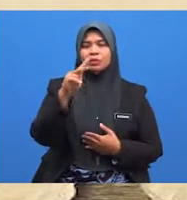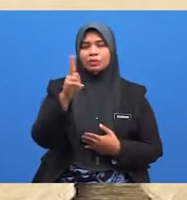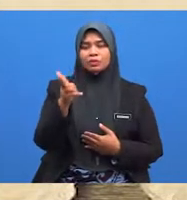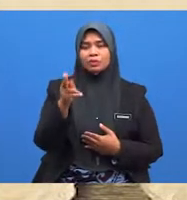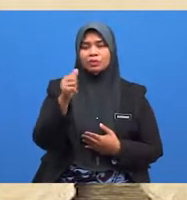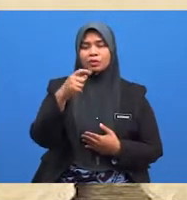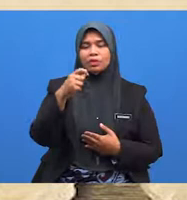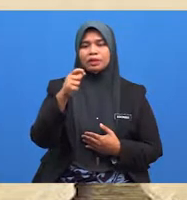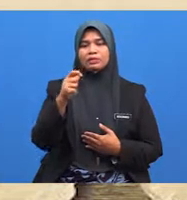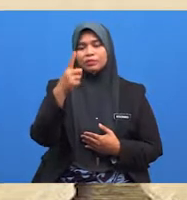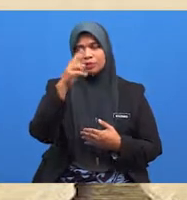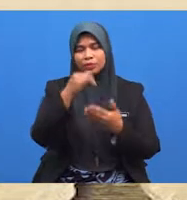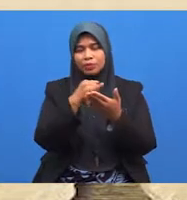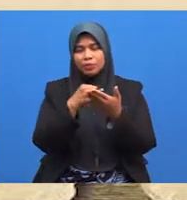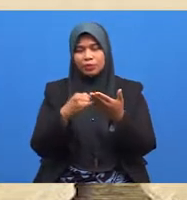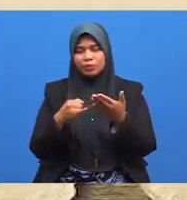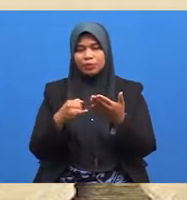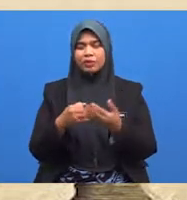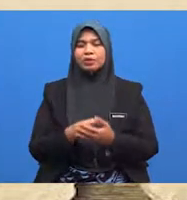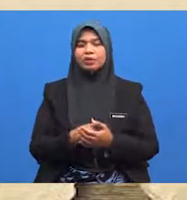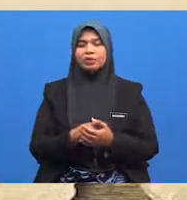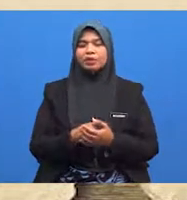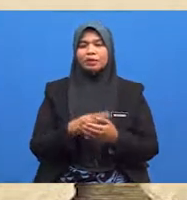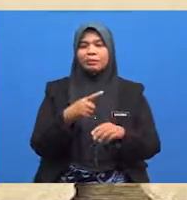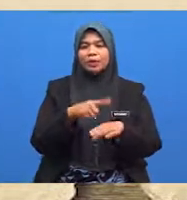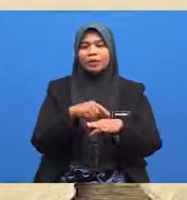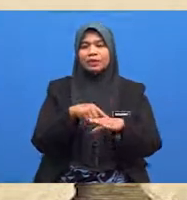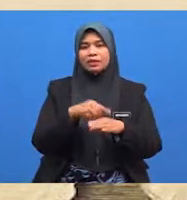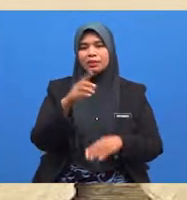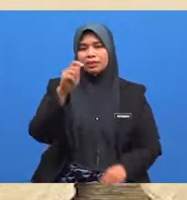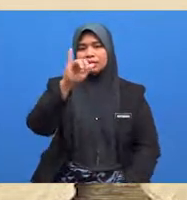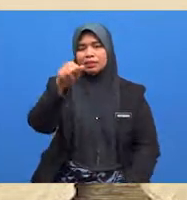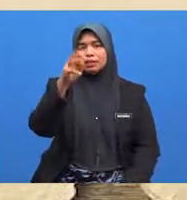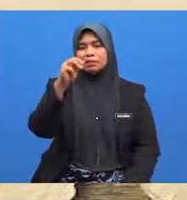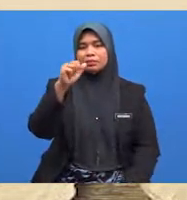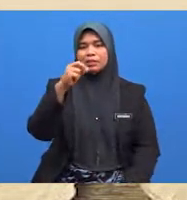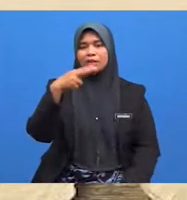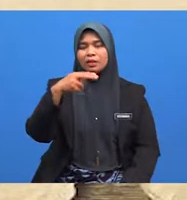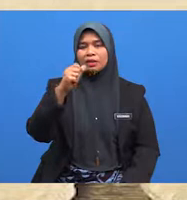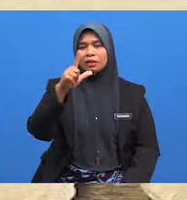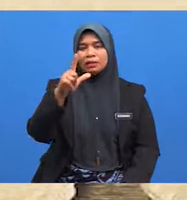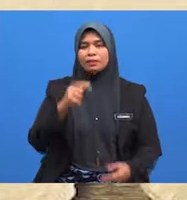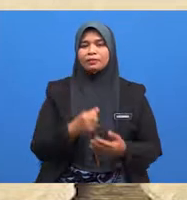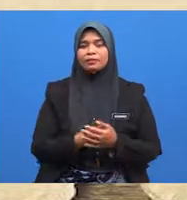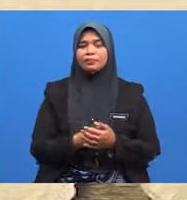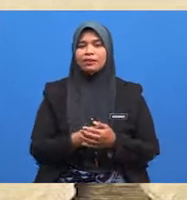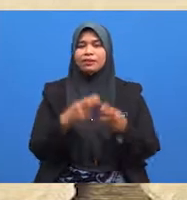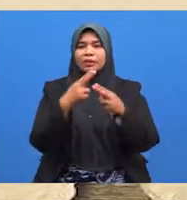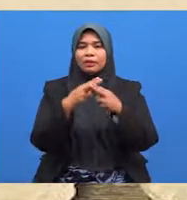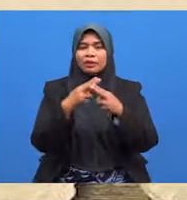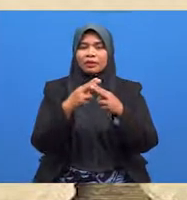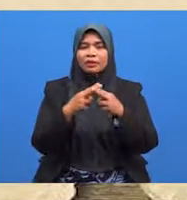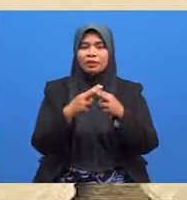Terdapat seorang jurukhat terkenal yang dipertanggungjawabkan mengukir kaligrafi pada Taj